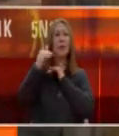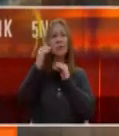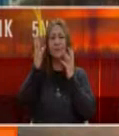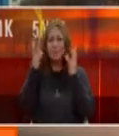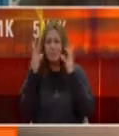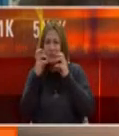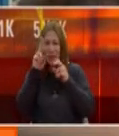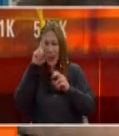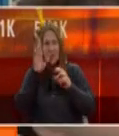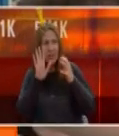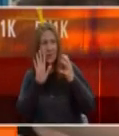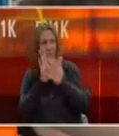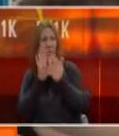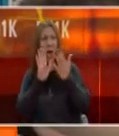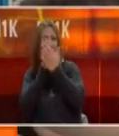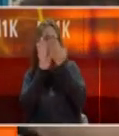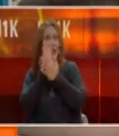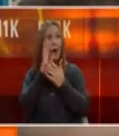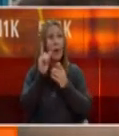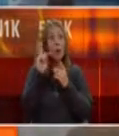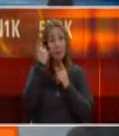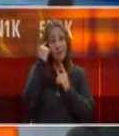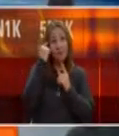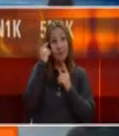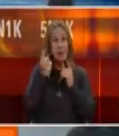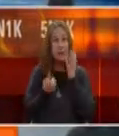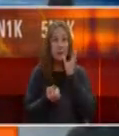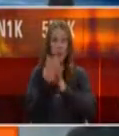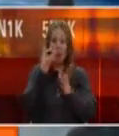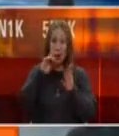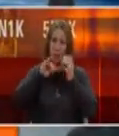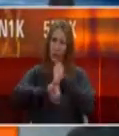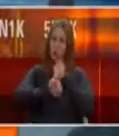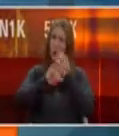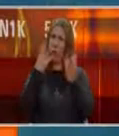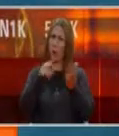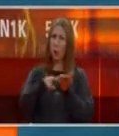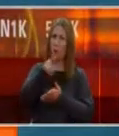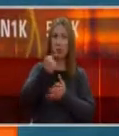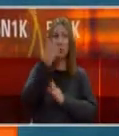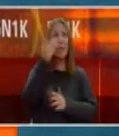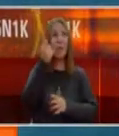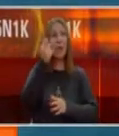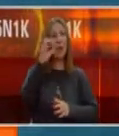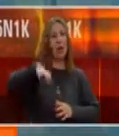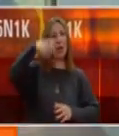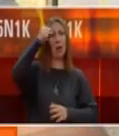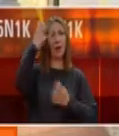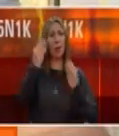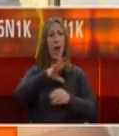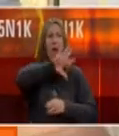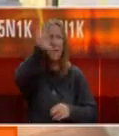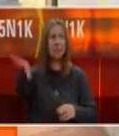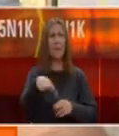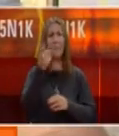yozlaşmaya ve yabancılaşmaya karşı alternatif oluşturmak iddiasıyla bir yola çıktık. Paranın egemen olduğu ve her şeyin para